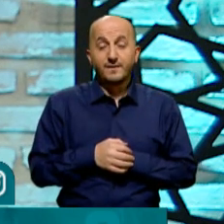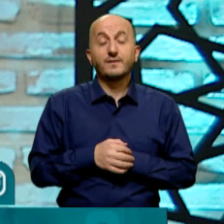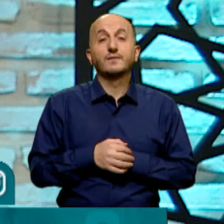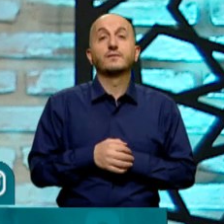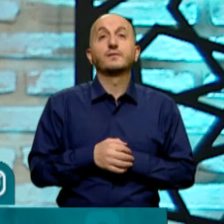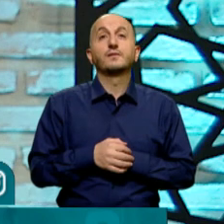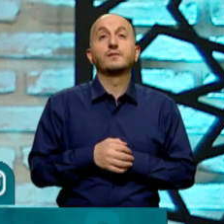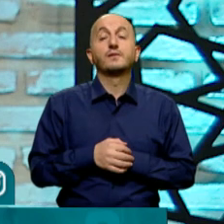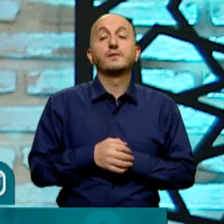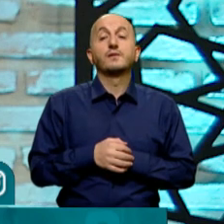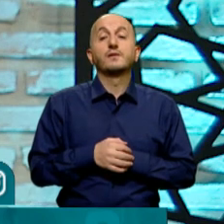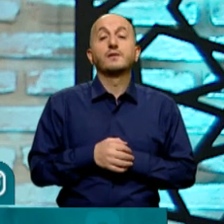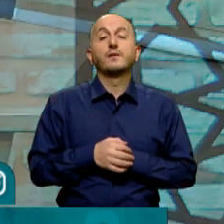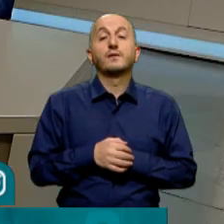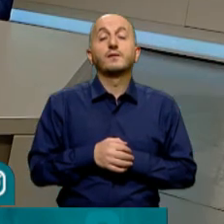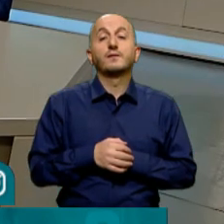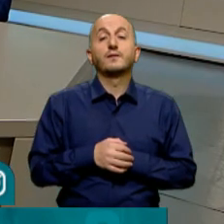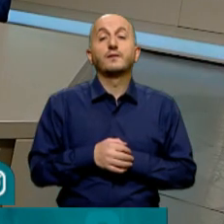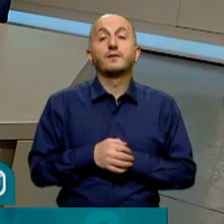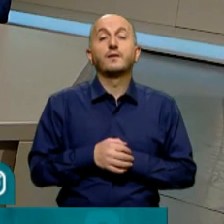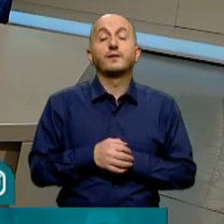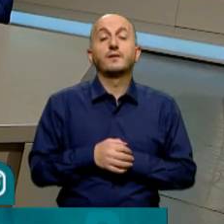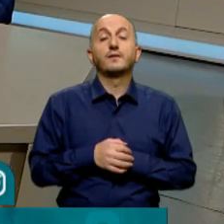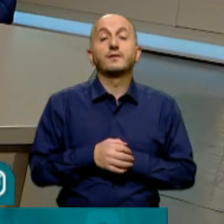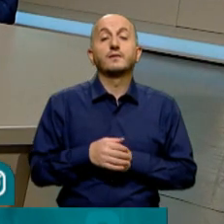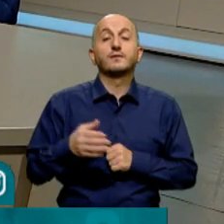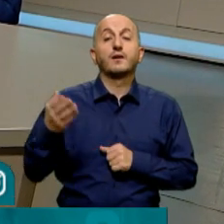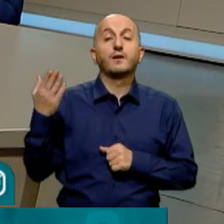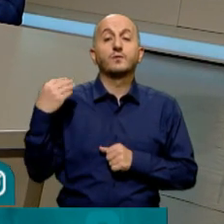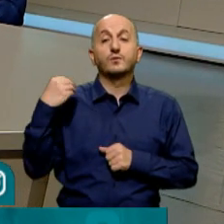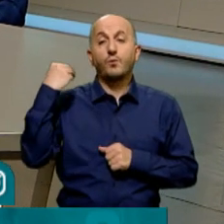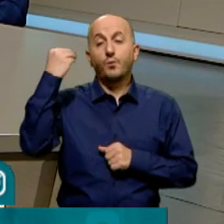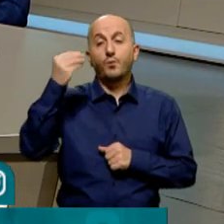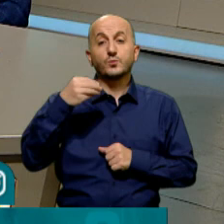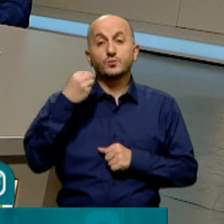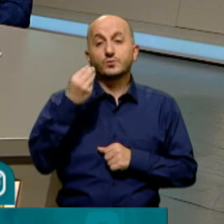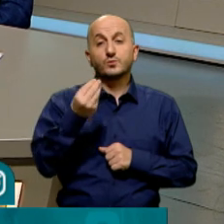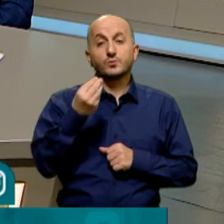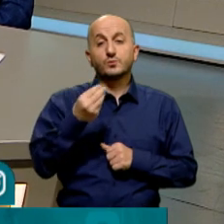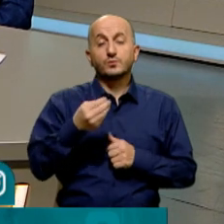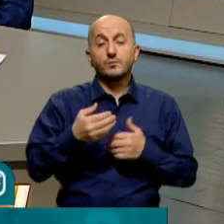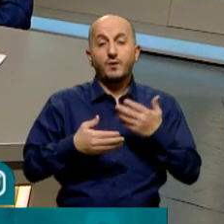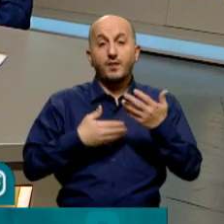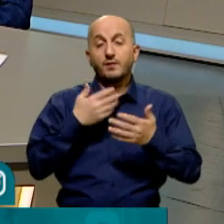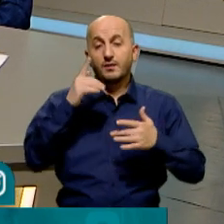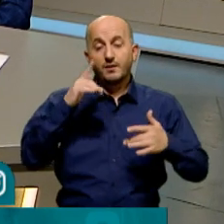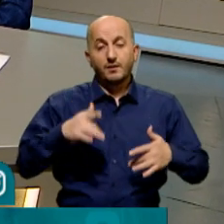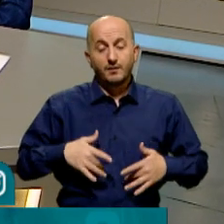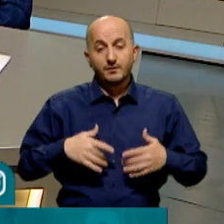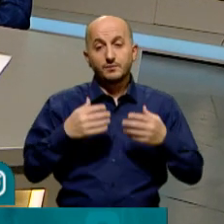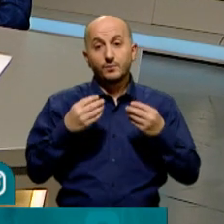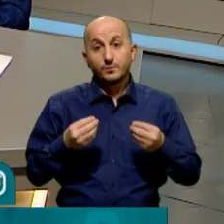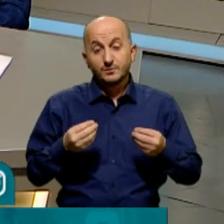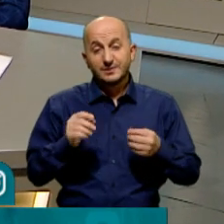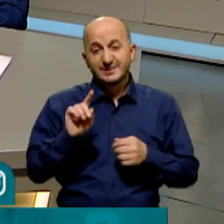Buyurun. Ha. O soru da şudur. Daha önceki hocam çok güzel anlattılar kul hakkı. O çok memnun oldum.